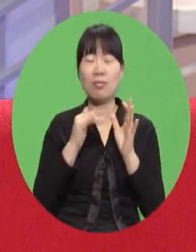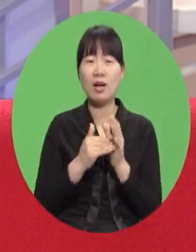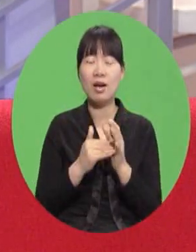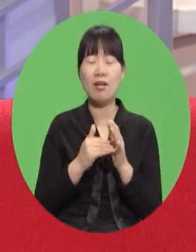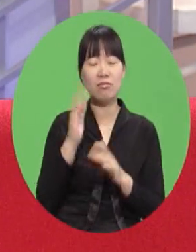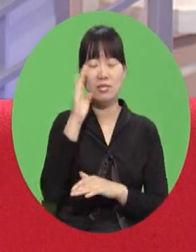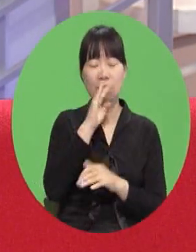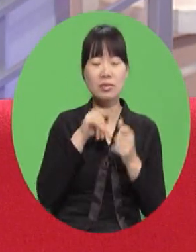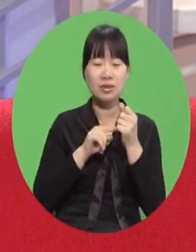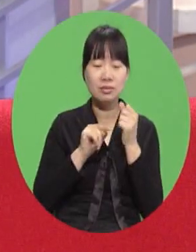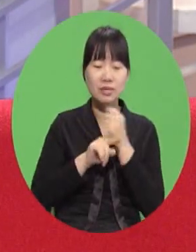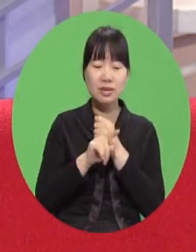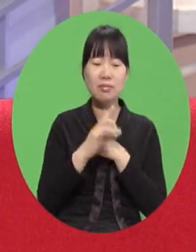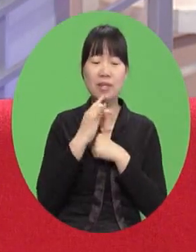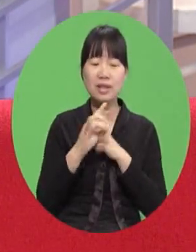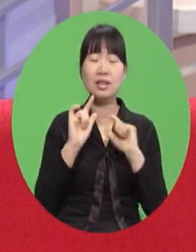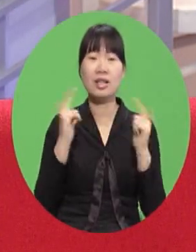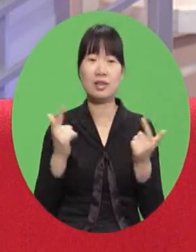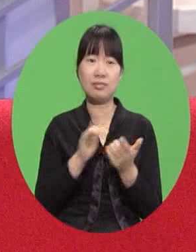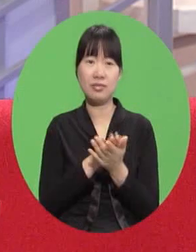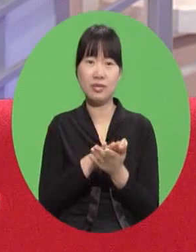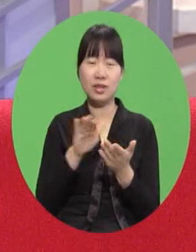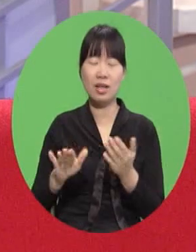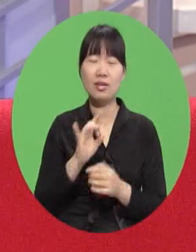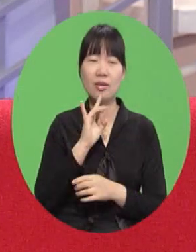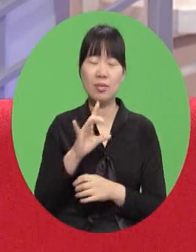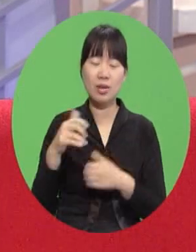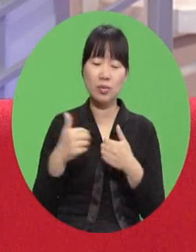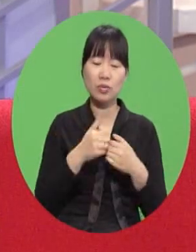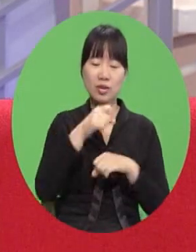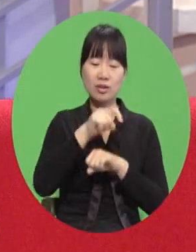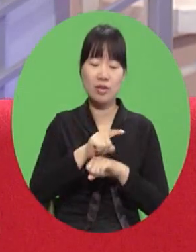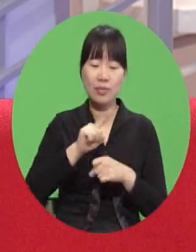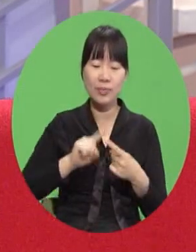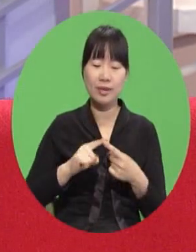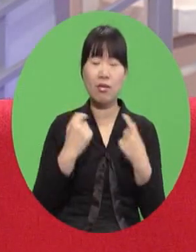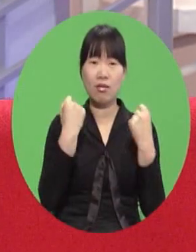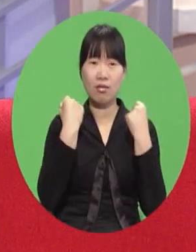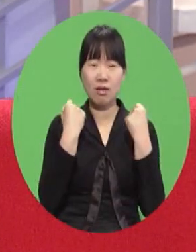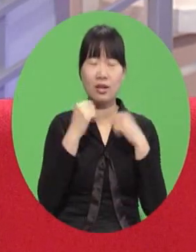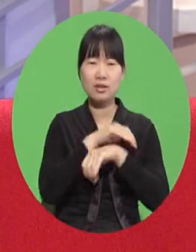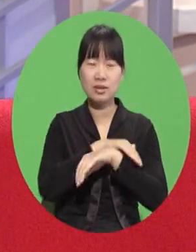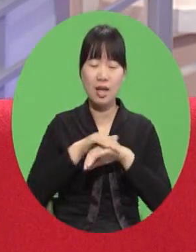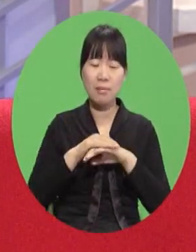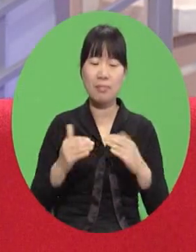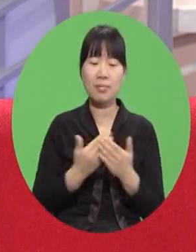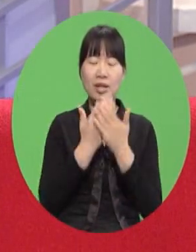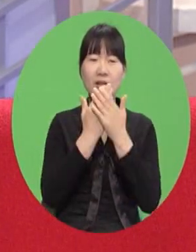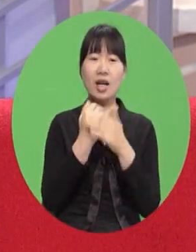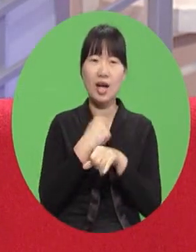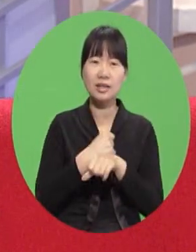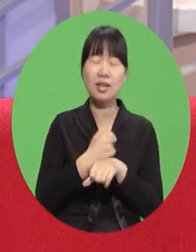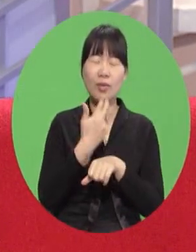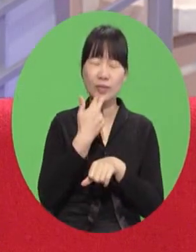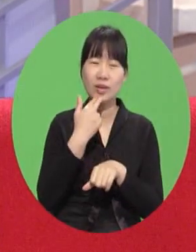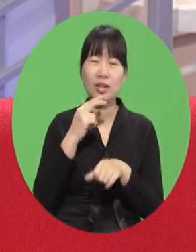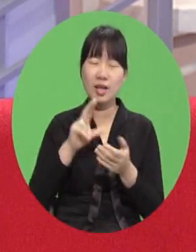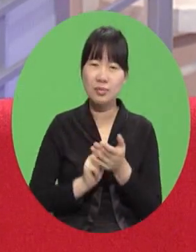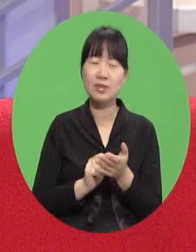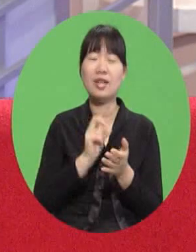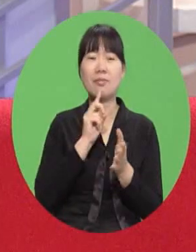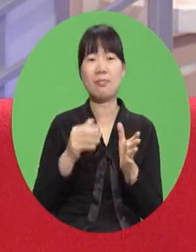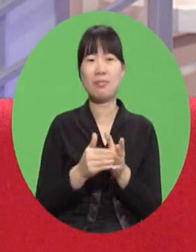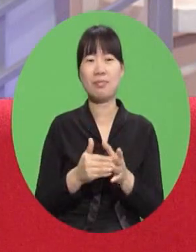꼭 나쁜 의미만 있는 건 아니거든요. 다만 이 공격성을 건강하게 제대로 발달을 시키느냐 아니냐의 문제인 것